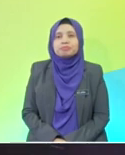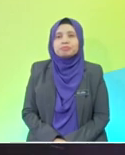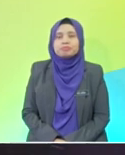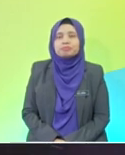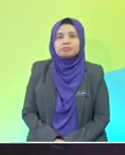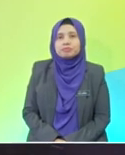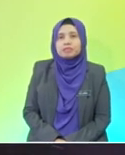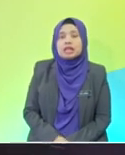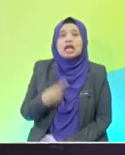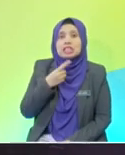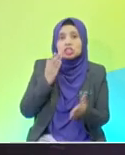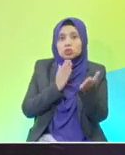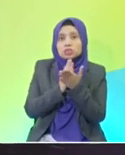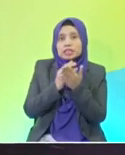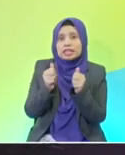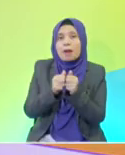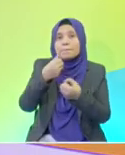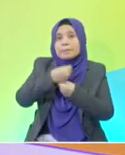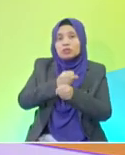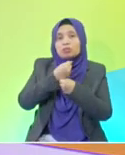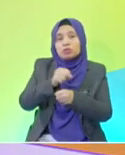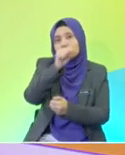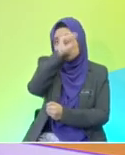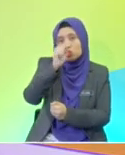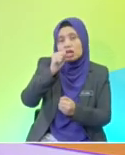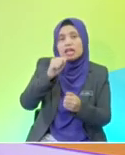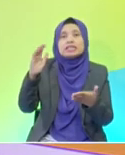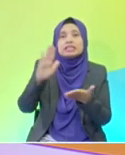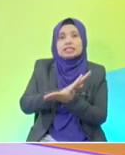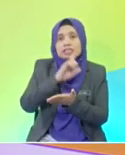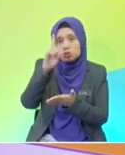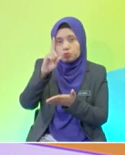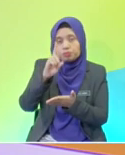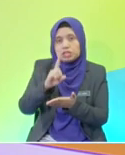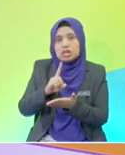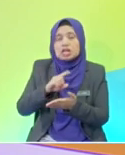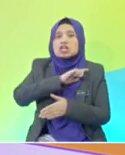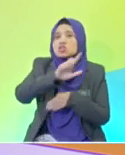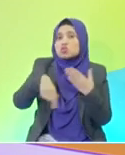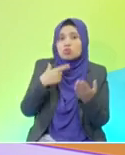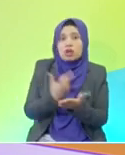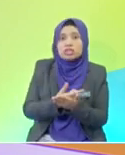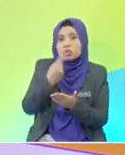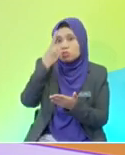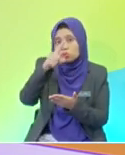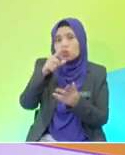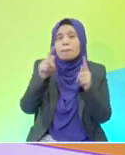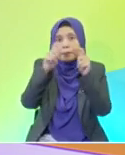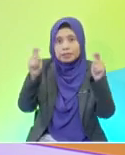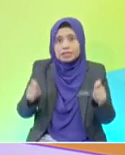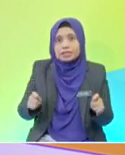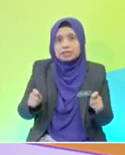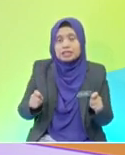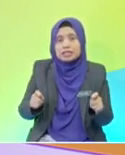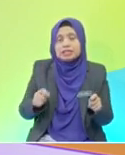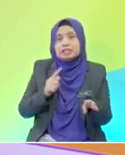kita teruskan dengan bentuk-bentuk soal dan kertas 1 secara keseluruhannya untuk pentasiran di